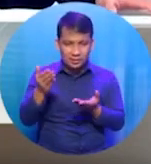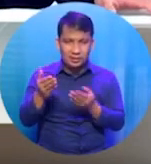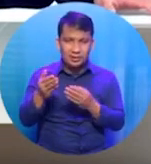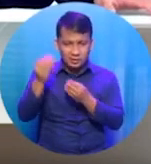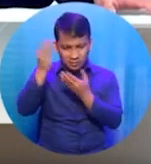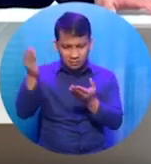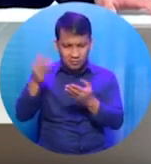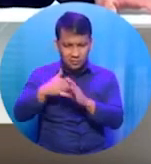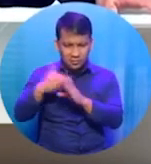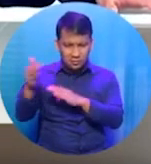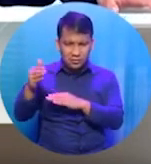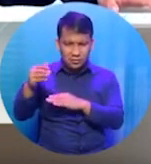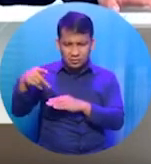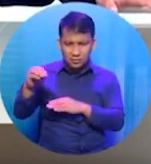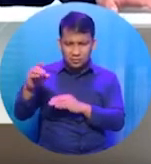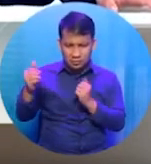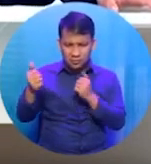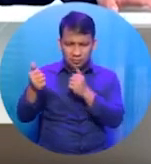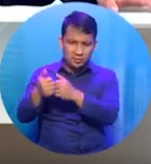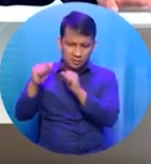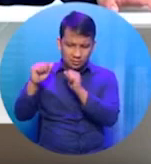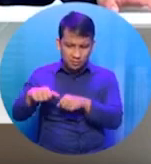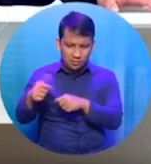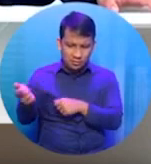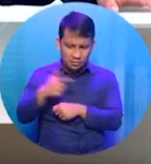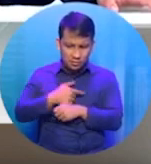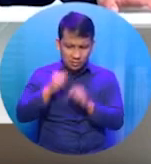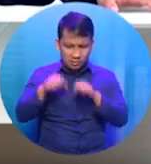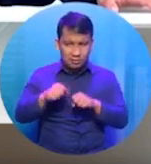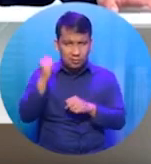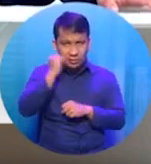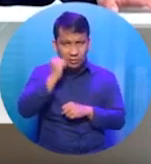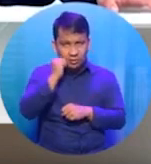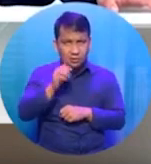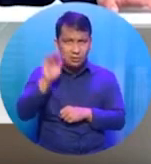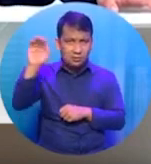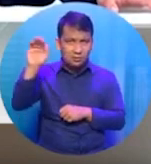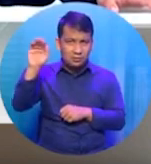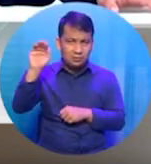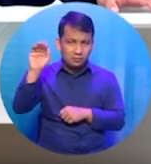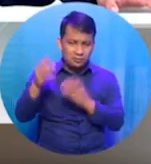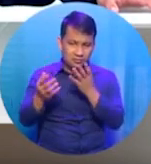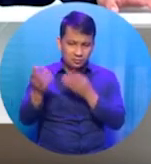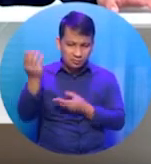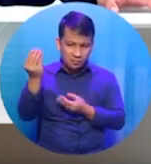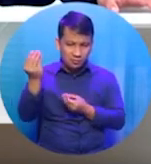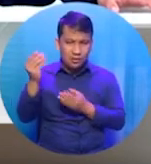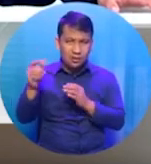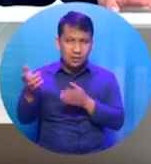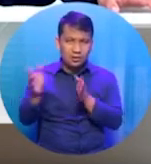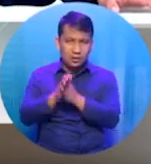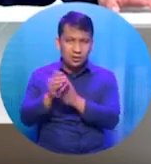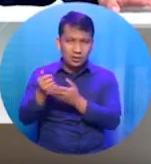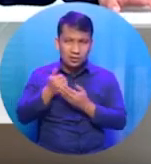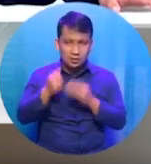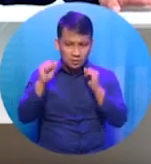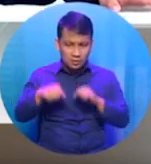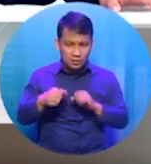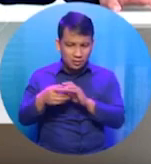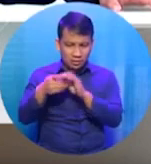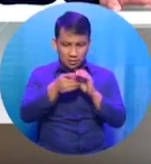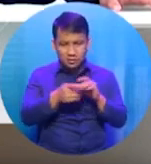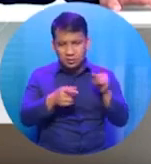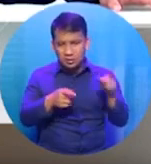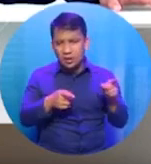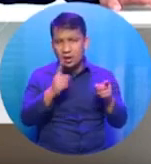namin ipinapasa sa Polo, and at the same time, halos araw-araw din po kami nag-follow up sa kanila. Maybe siguro po dun